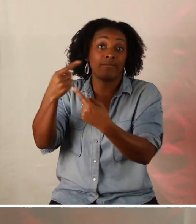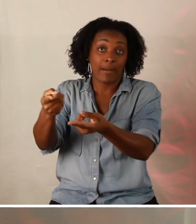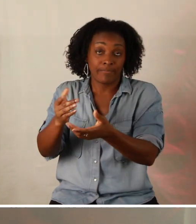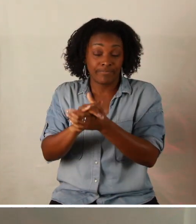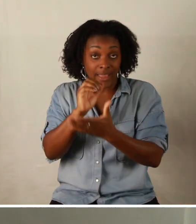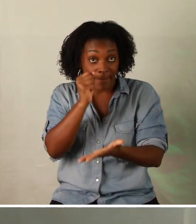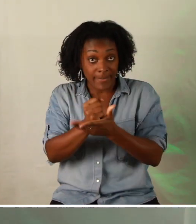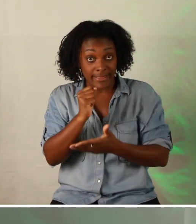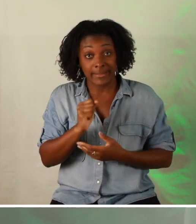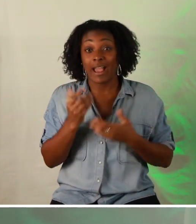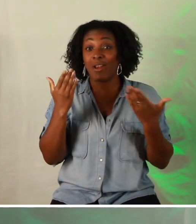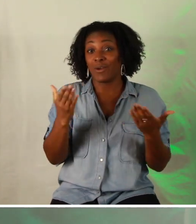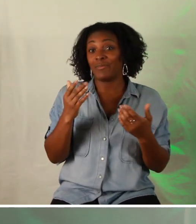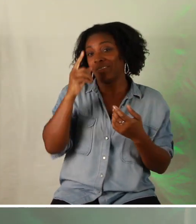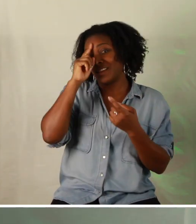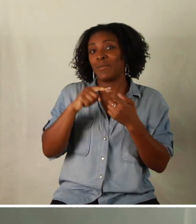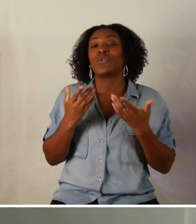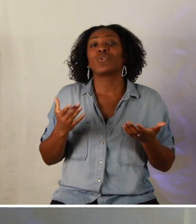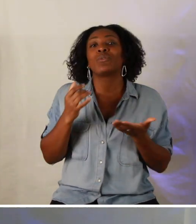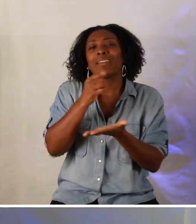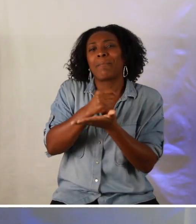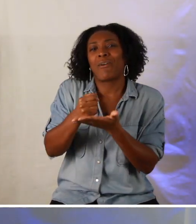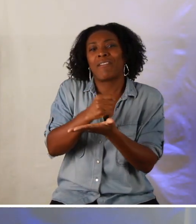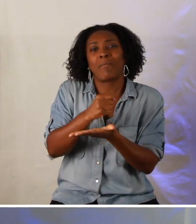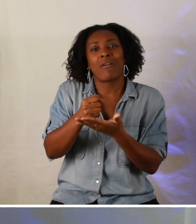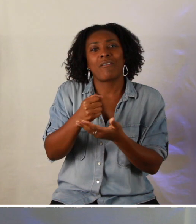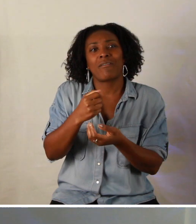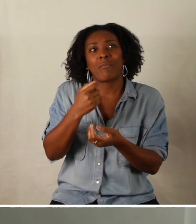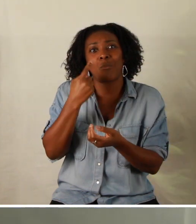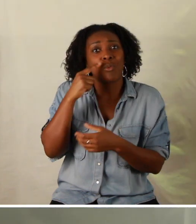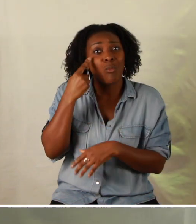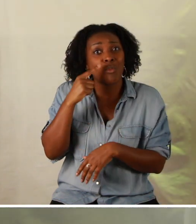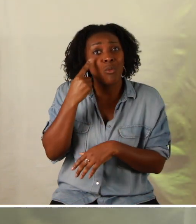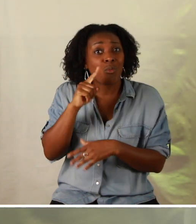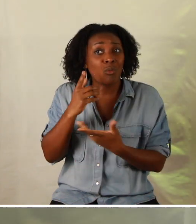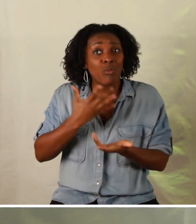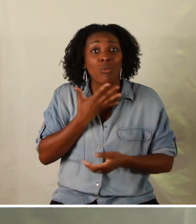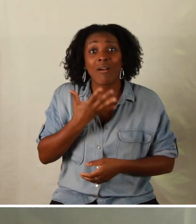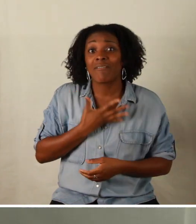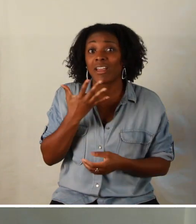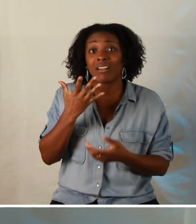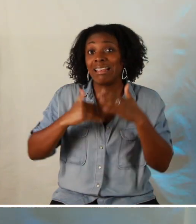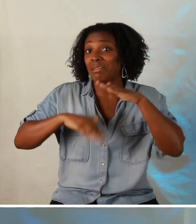J'aime aujourd'hui parler simplement de l'épreuve. Qu'est-ce qu'une épreuve? À quoi sert l'épreuve? Le but de l'épreuve? La limite de l'épreuve?